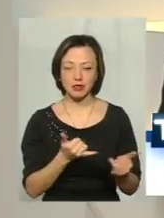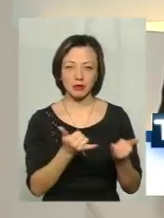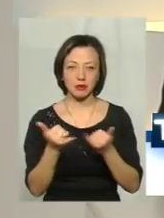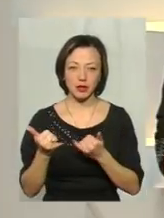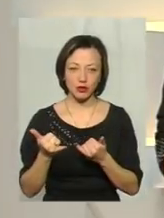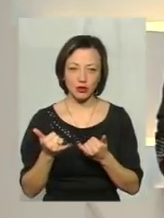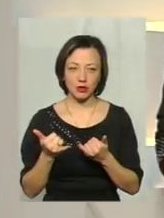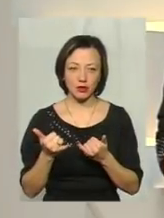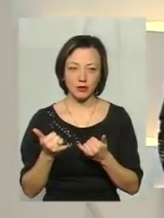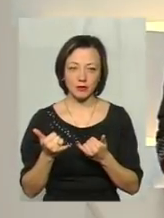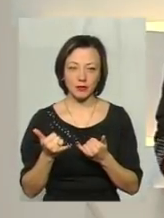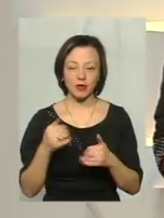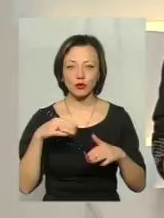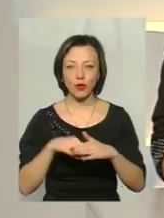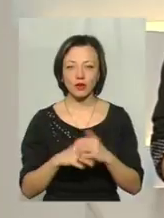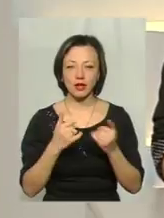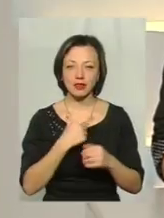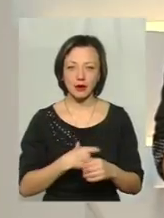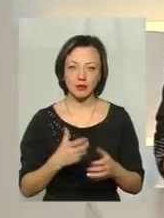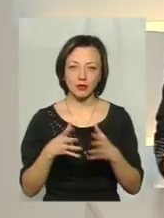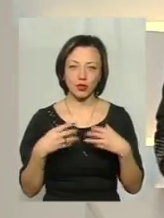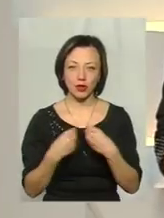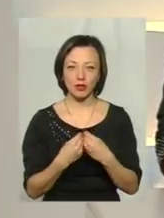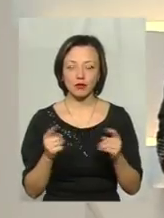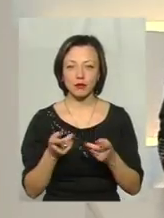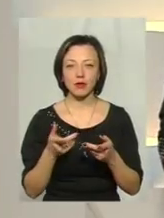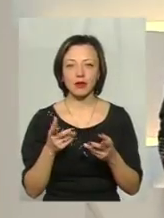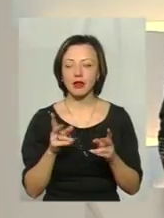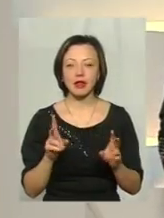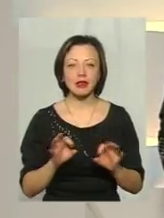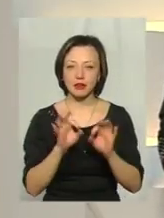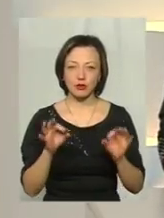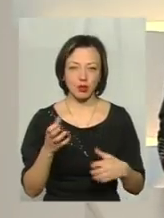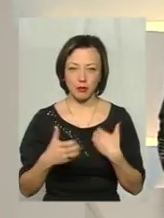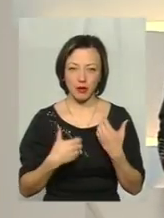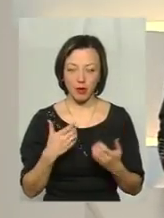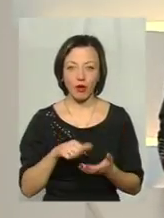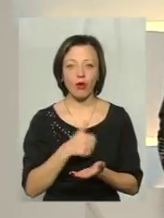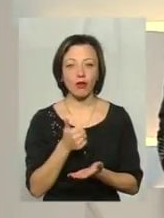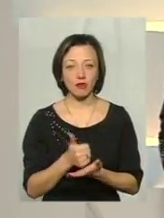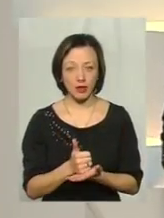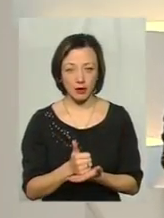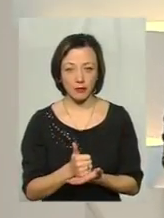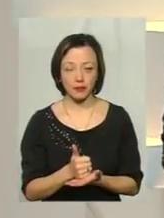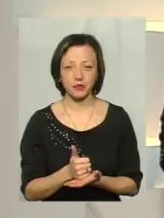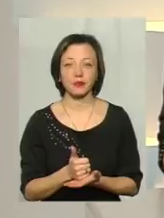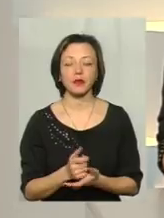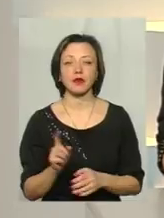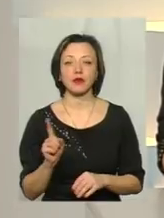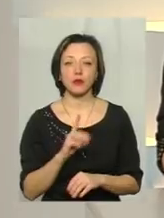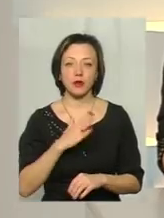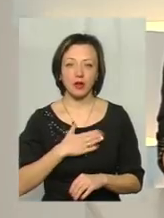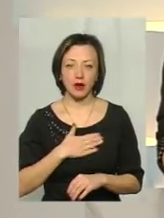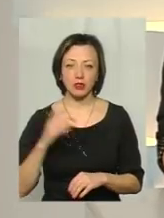забезпечити сховище для себе і для своєї родини, щоб ми ні за що не переймалися. Але головне, все ж таки, щоб